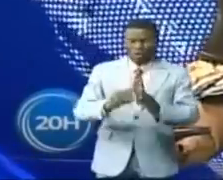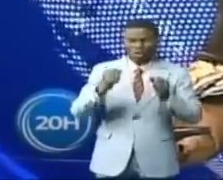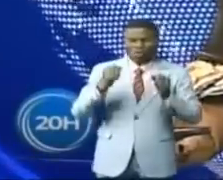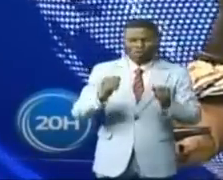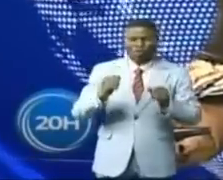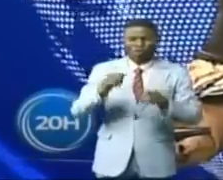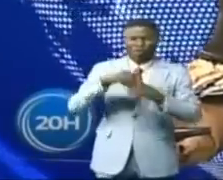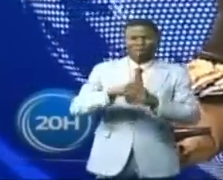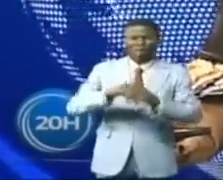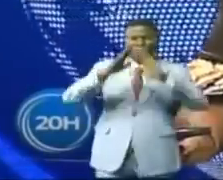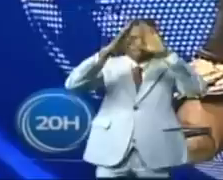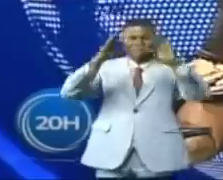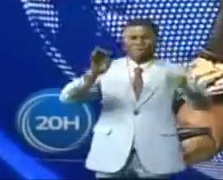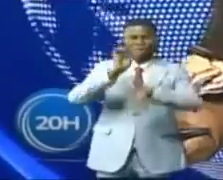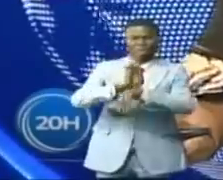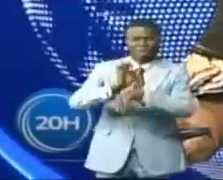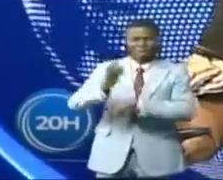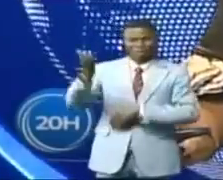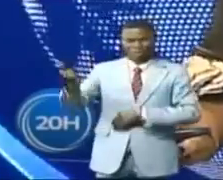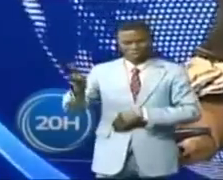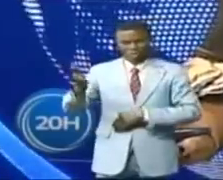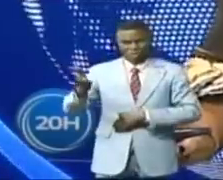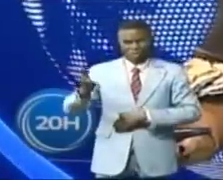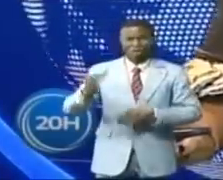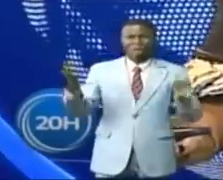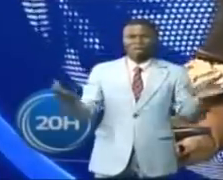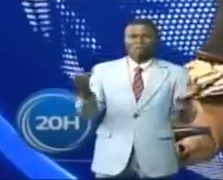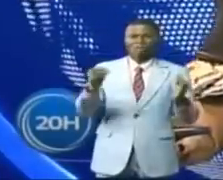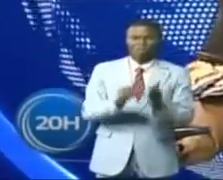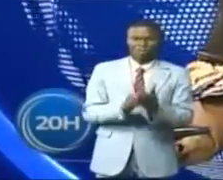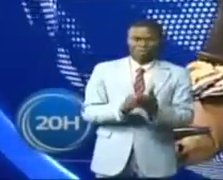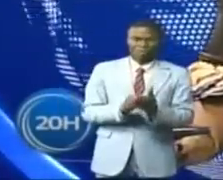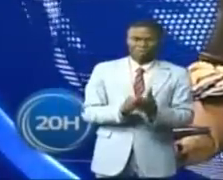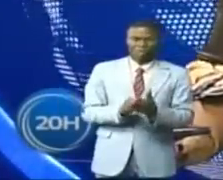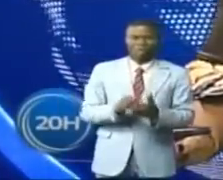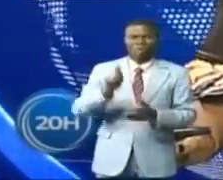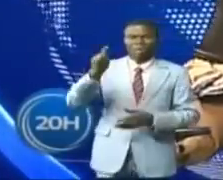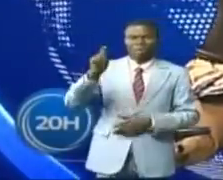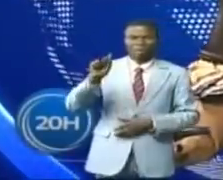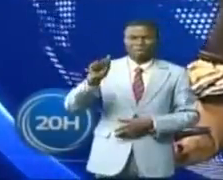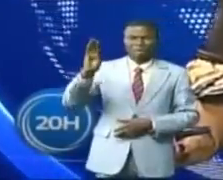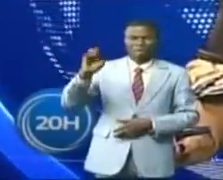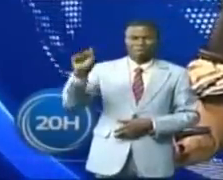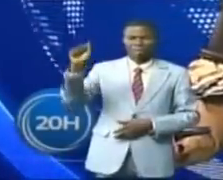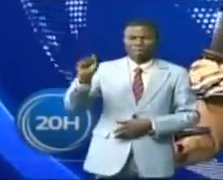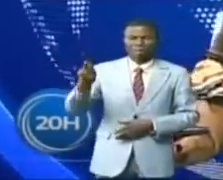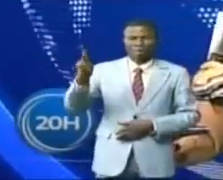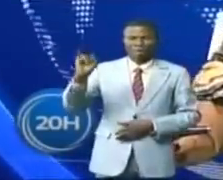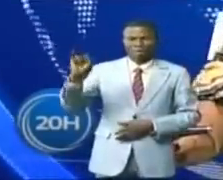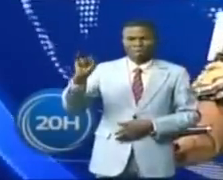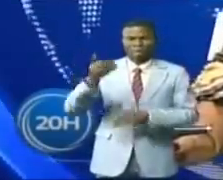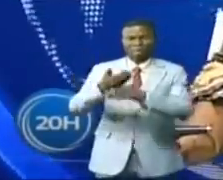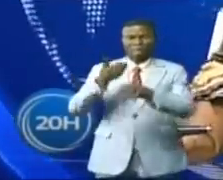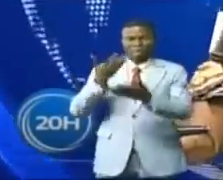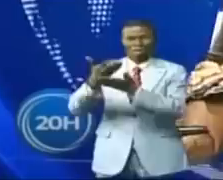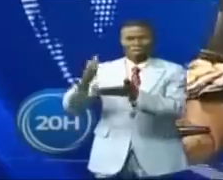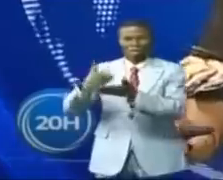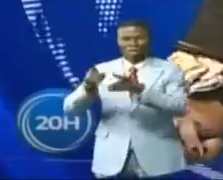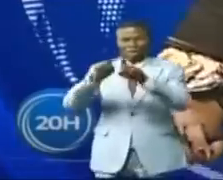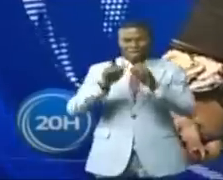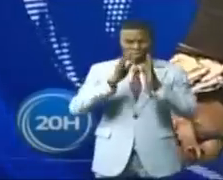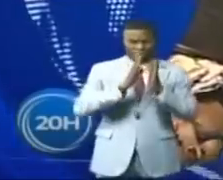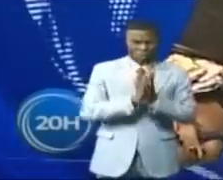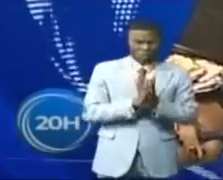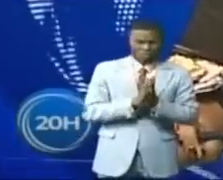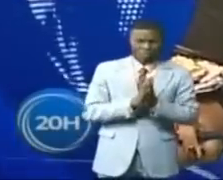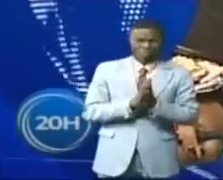dans leurs mosquées respectives. Une autre fête, c'est celle de Tabaski. C'est un moment qui met en avant le partage et les prières